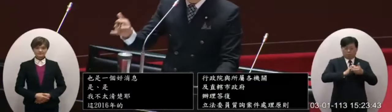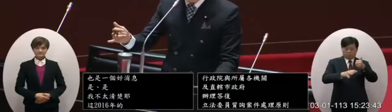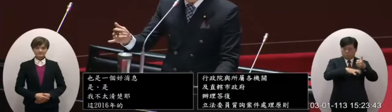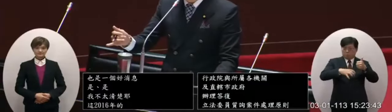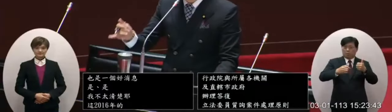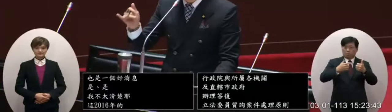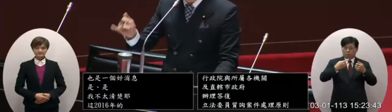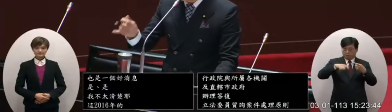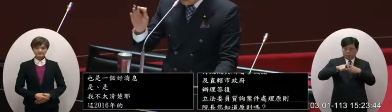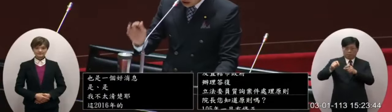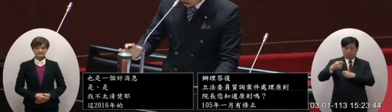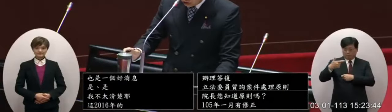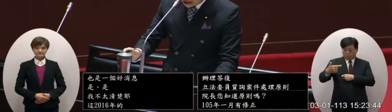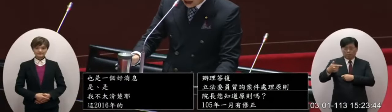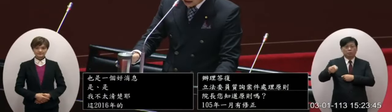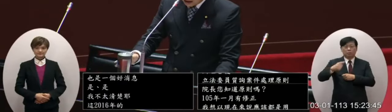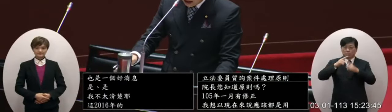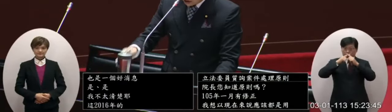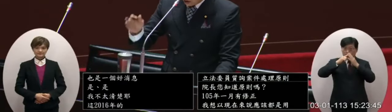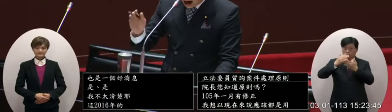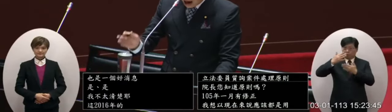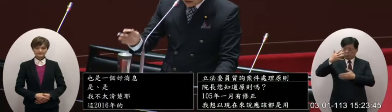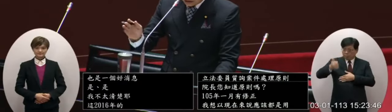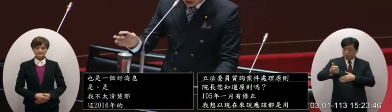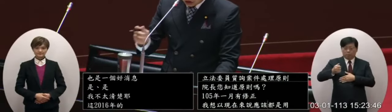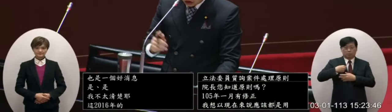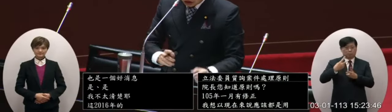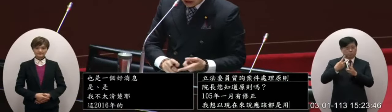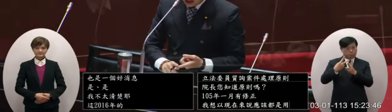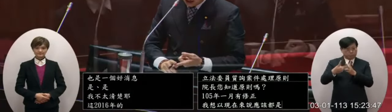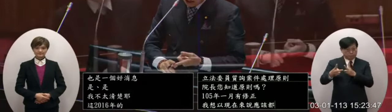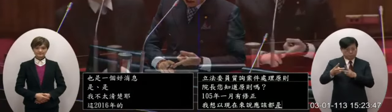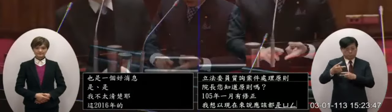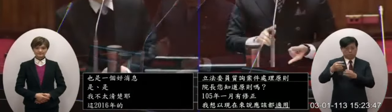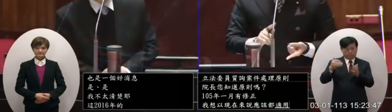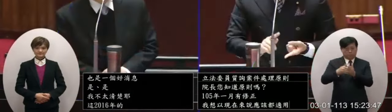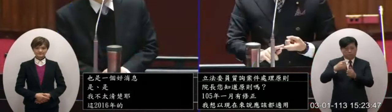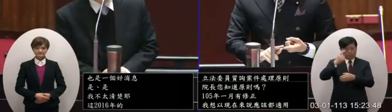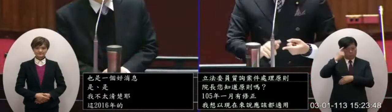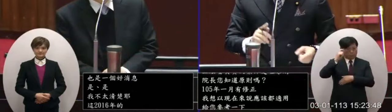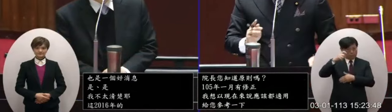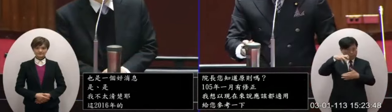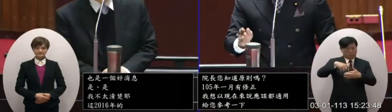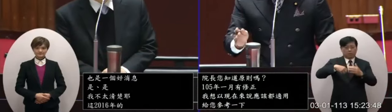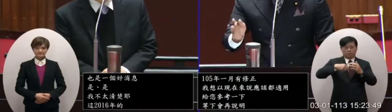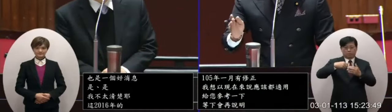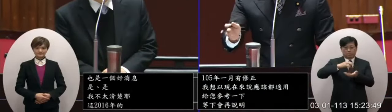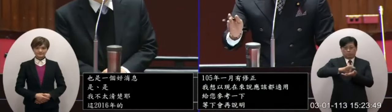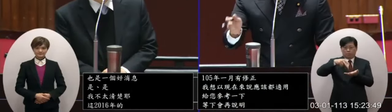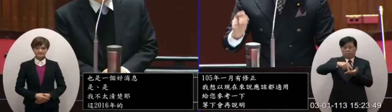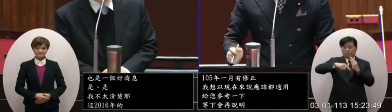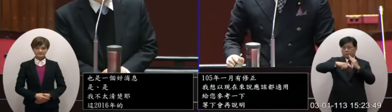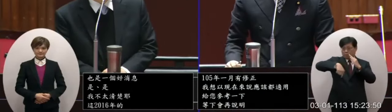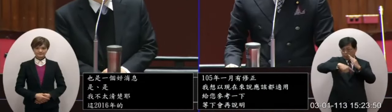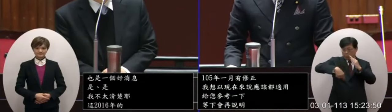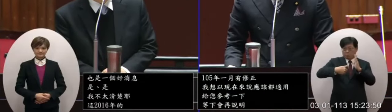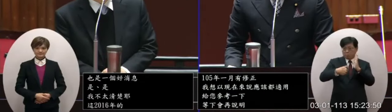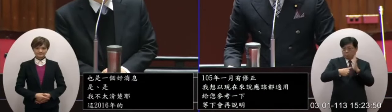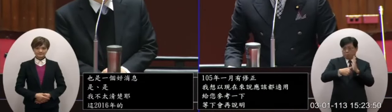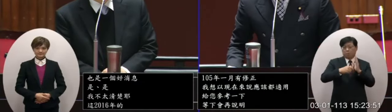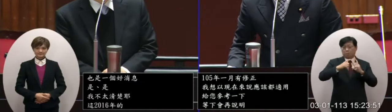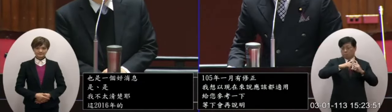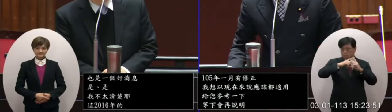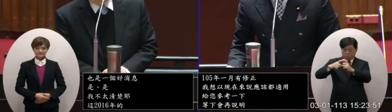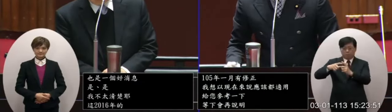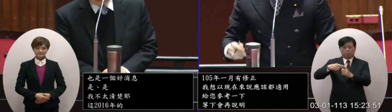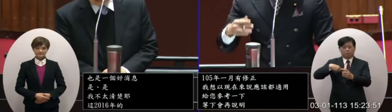于第6点所定的秘书长所函文到10日内，用院函回复立法院。我想